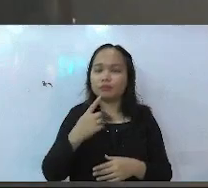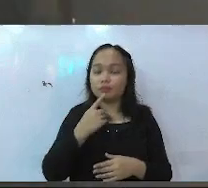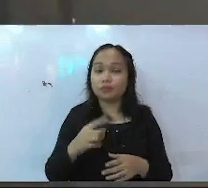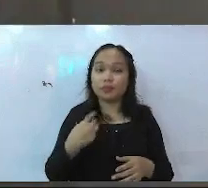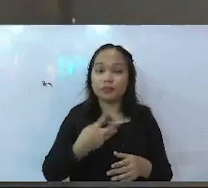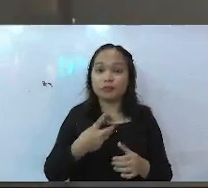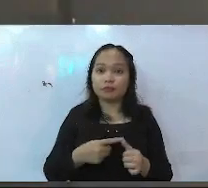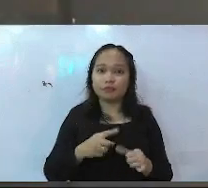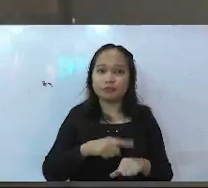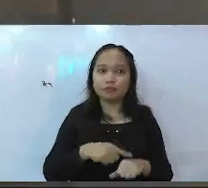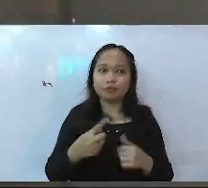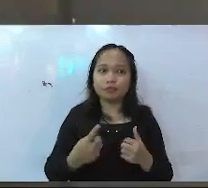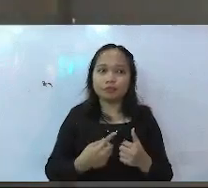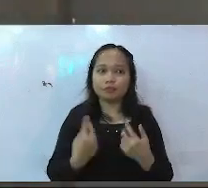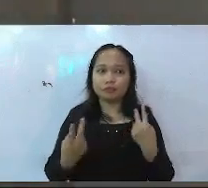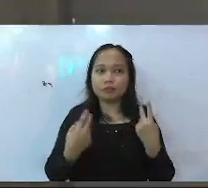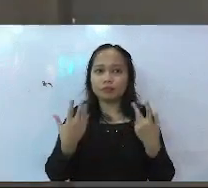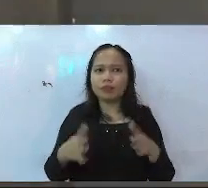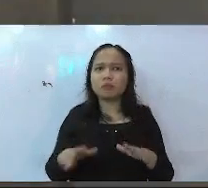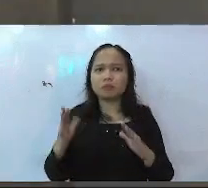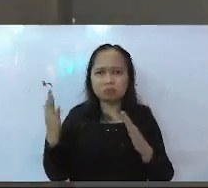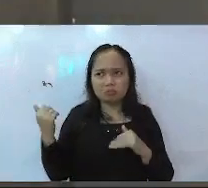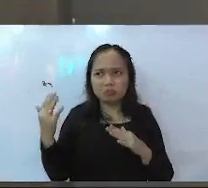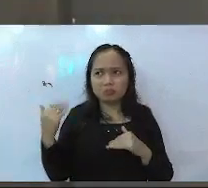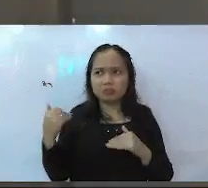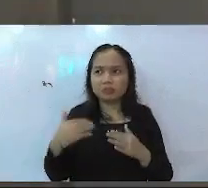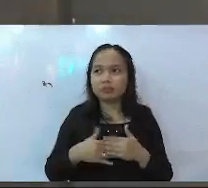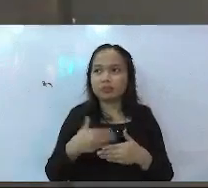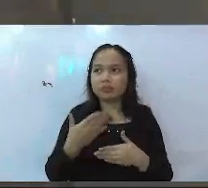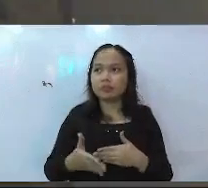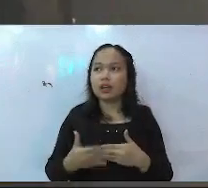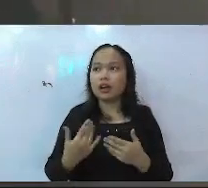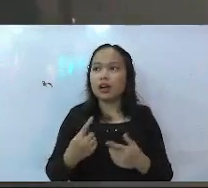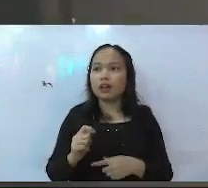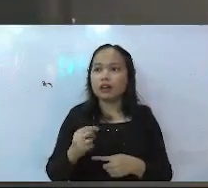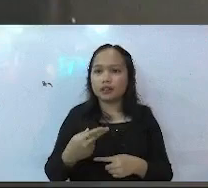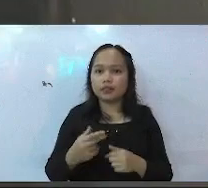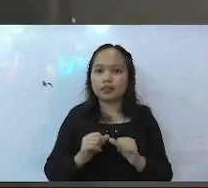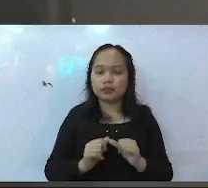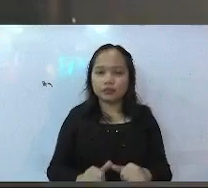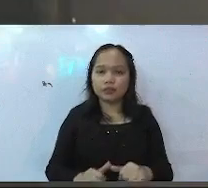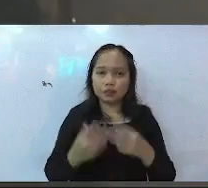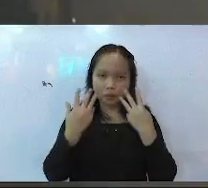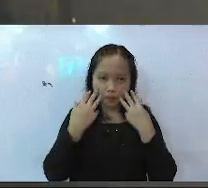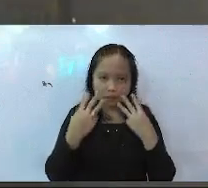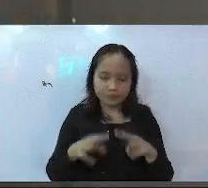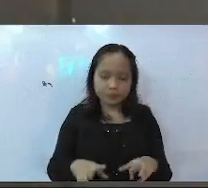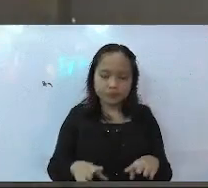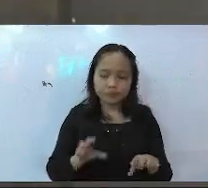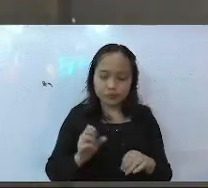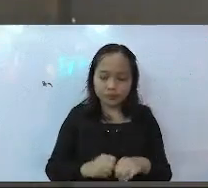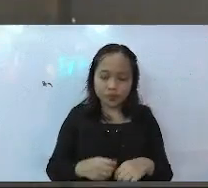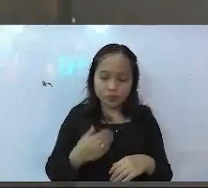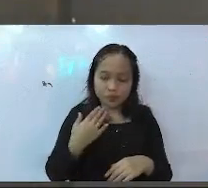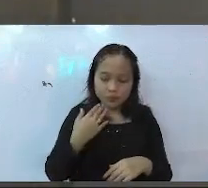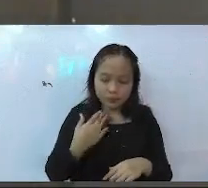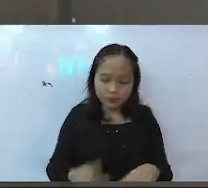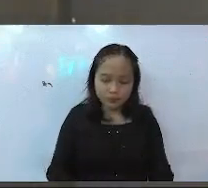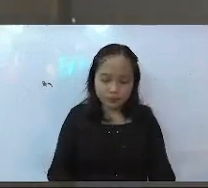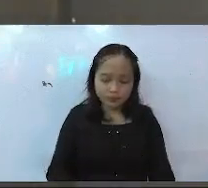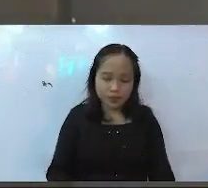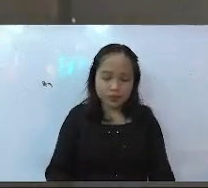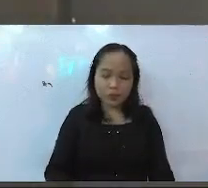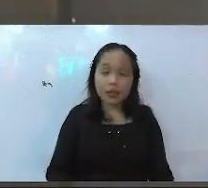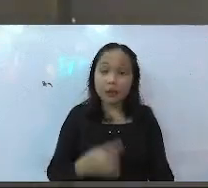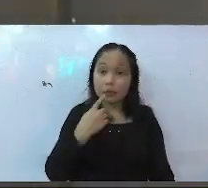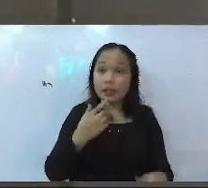visitor Ayan welcome po at I hope na next Thursday ay bumalik po po kayo ul k a br JJ ikaw yan shoutout po